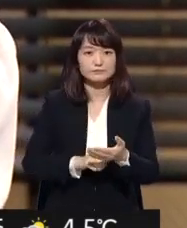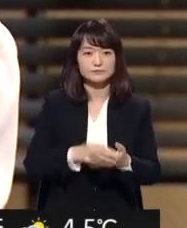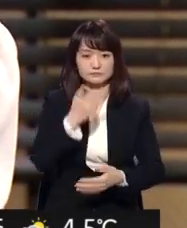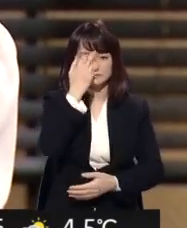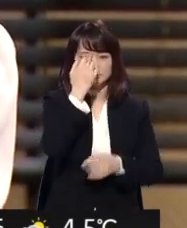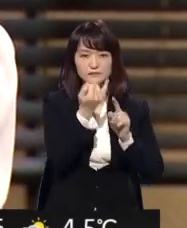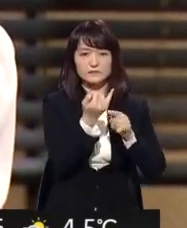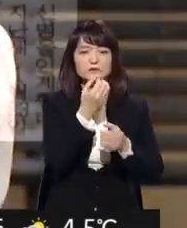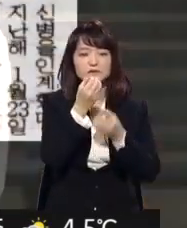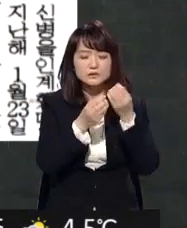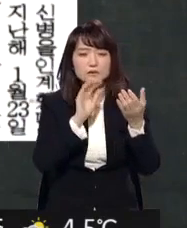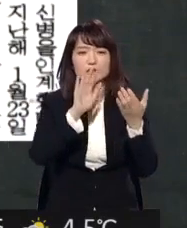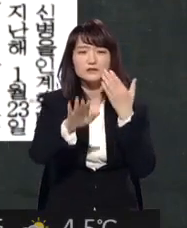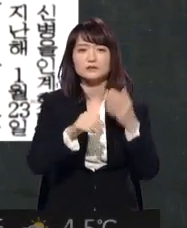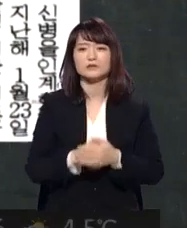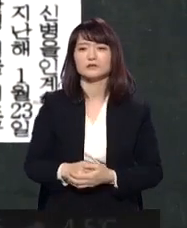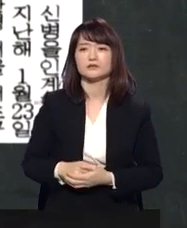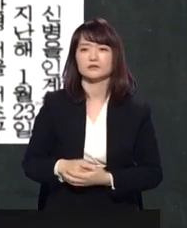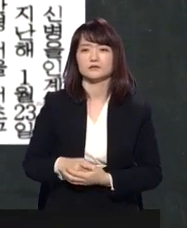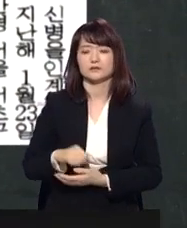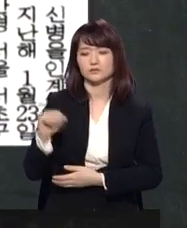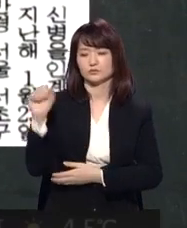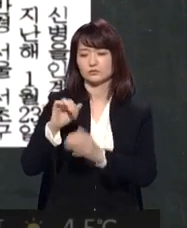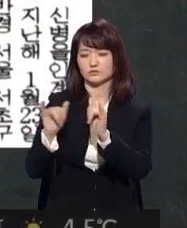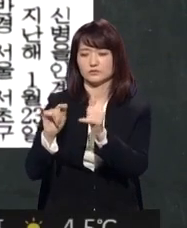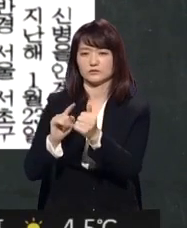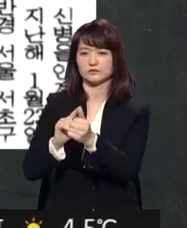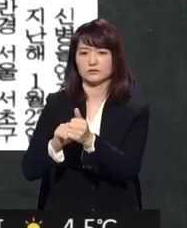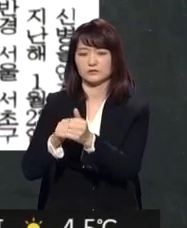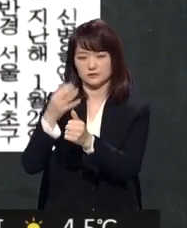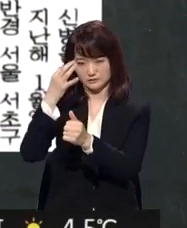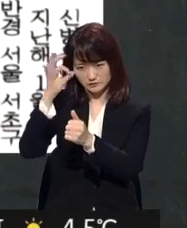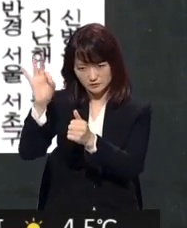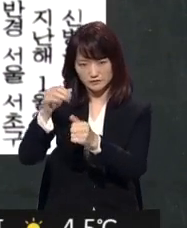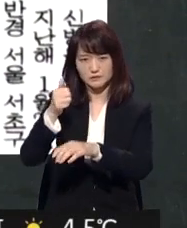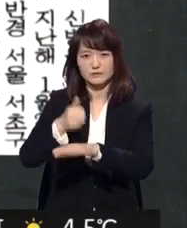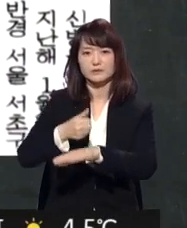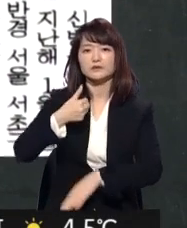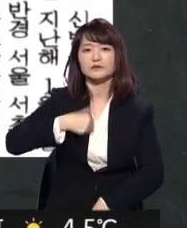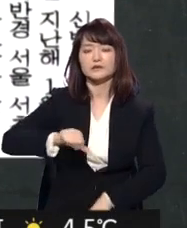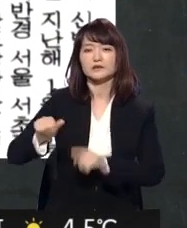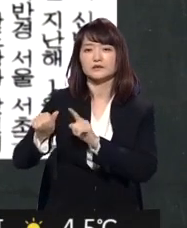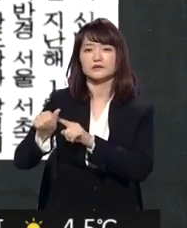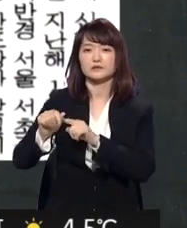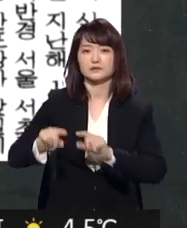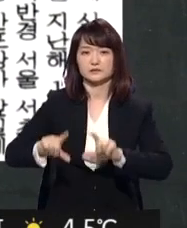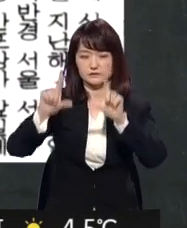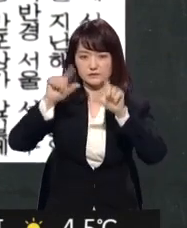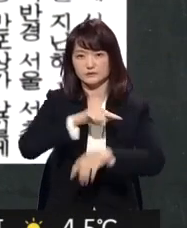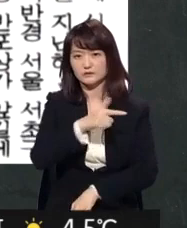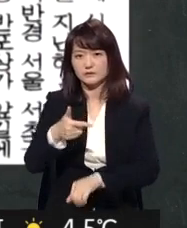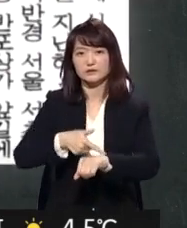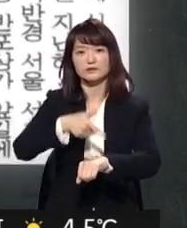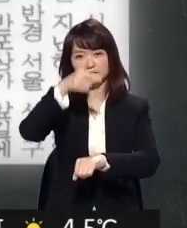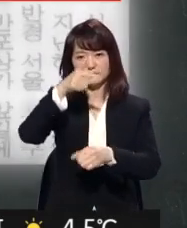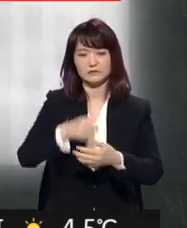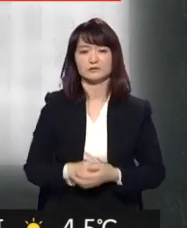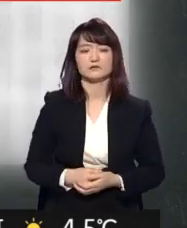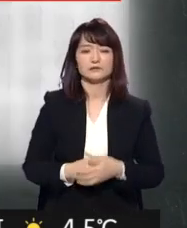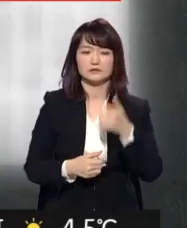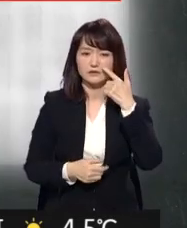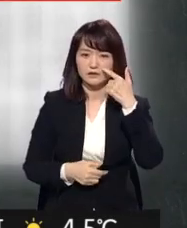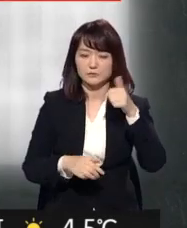나오고 나서야이 운전병은이 사실을 인정을 했는데요 알고 보니까이 막내아들인 운전병은 당일 저녁 6시쯤에 아버지